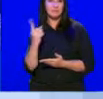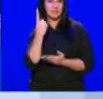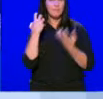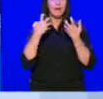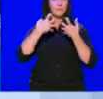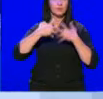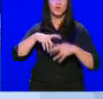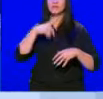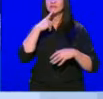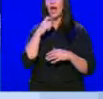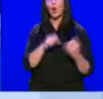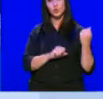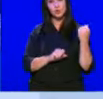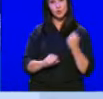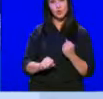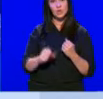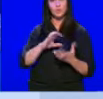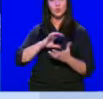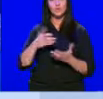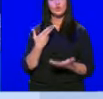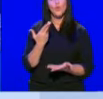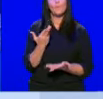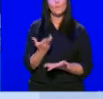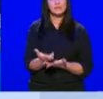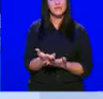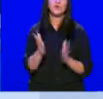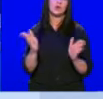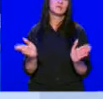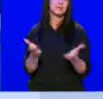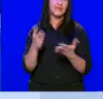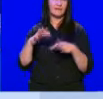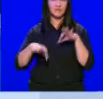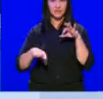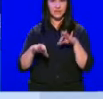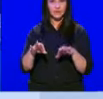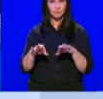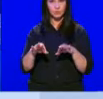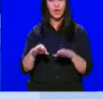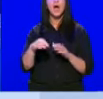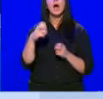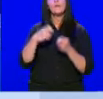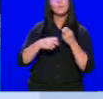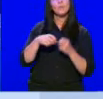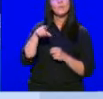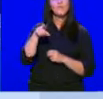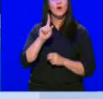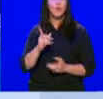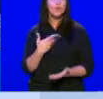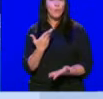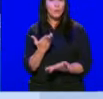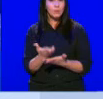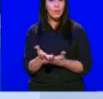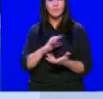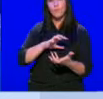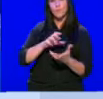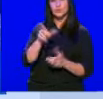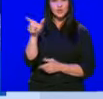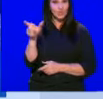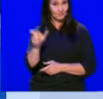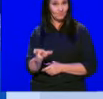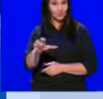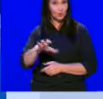механизъм за конституиране на политическото представителство, защото то става с избори. Проблема е в това, което предлагат политическите